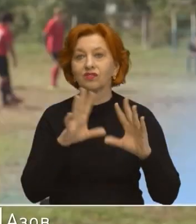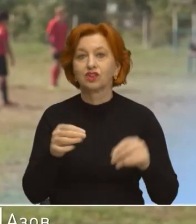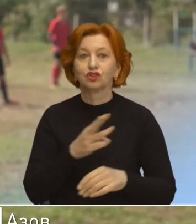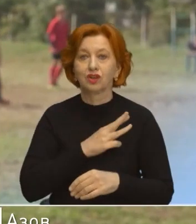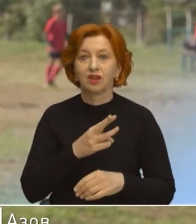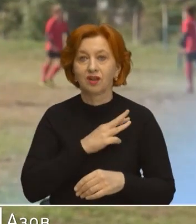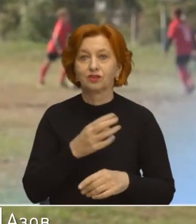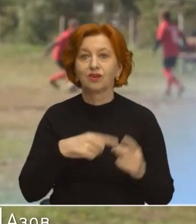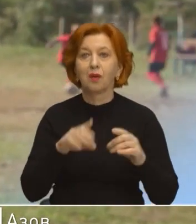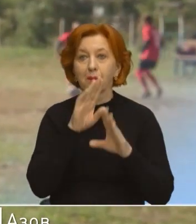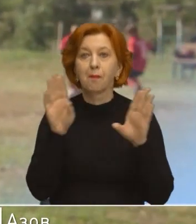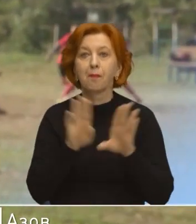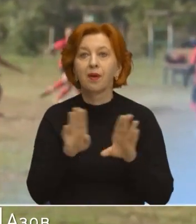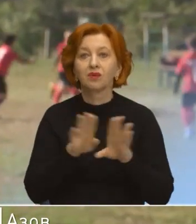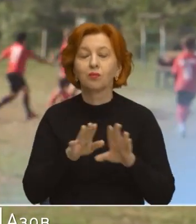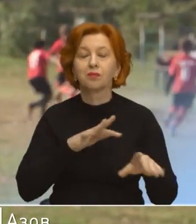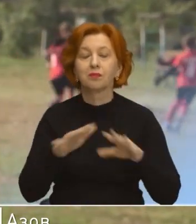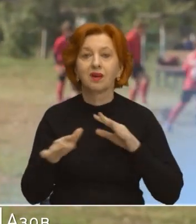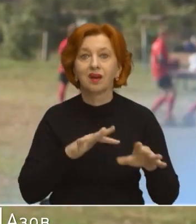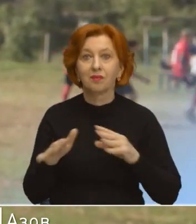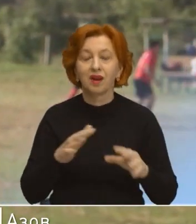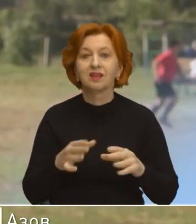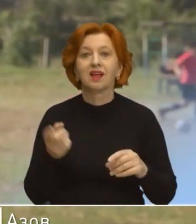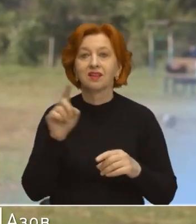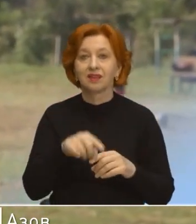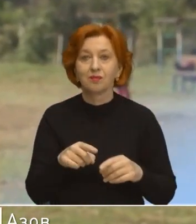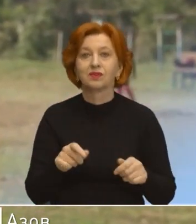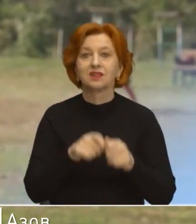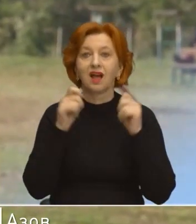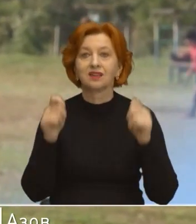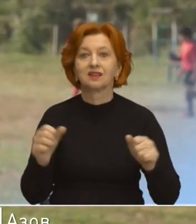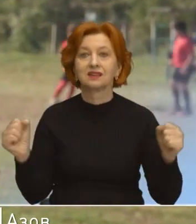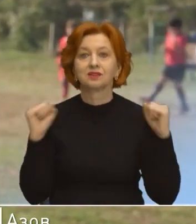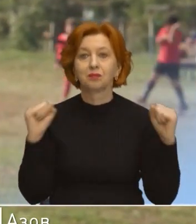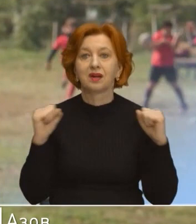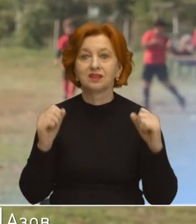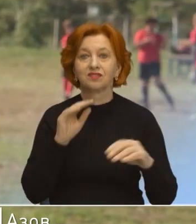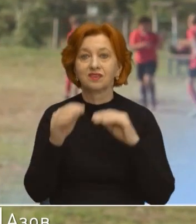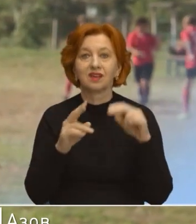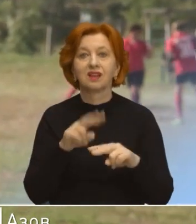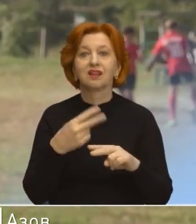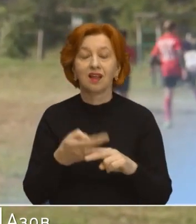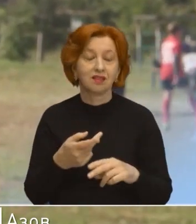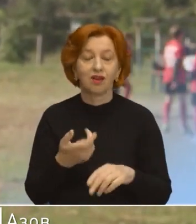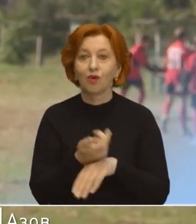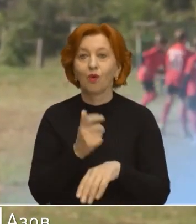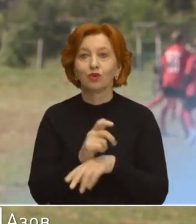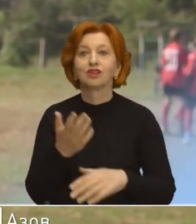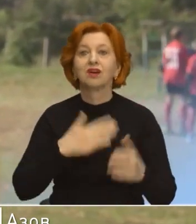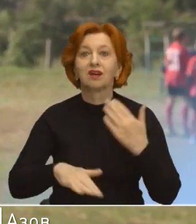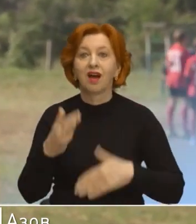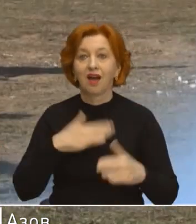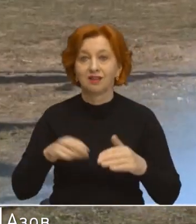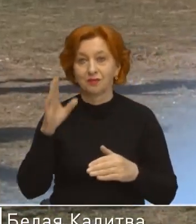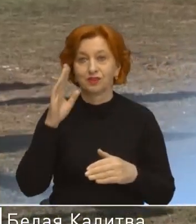желающих. Подобного рода мероприятия, тем более с открытием спортивных сооружений, это для мальчишек только радость